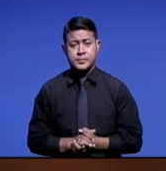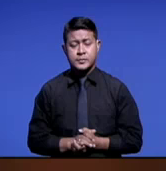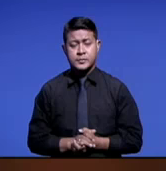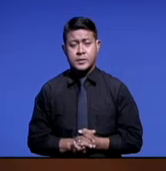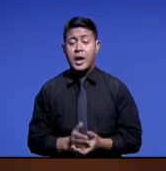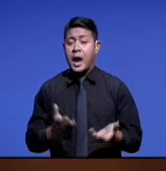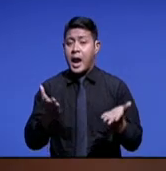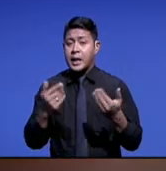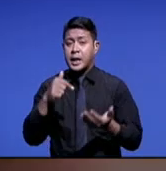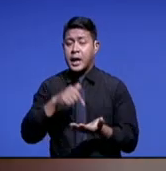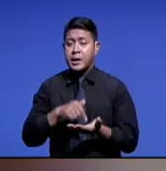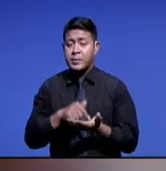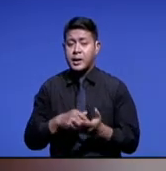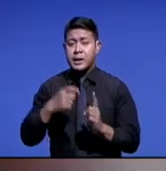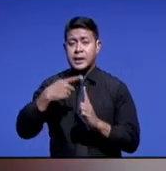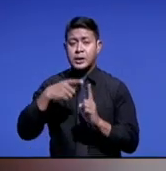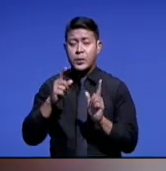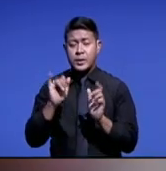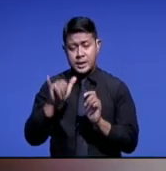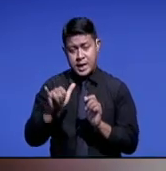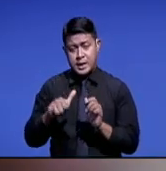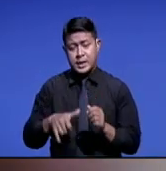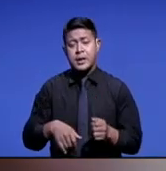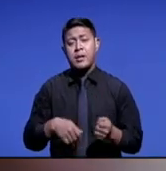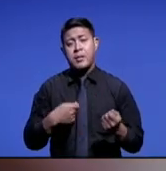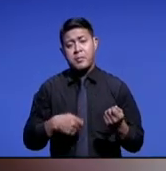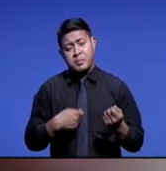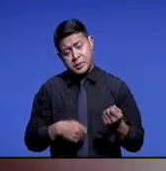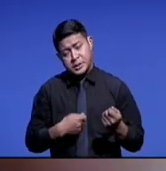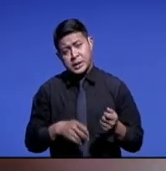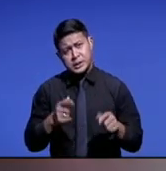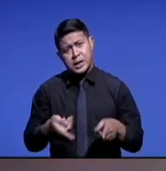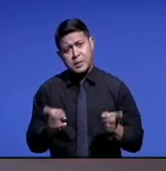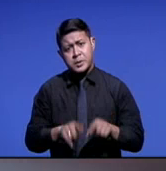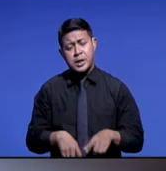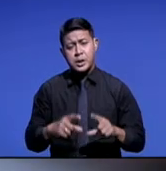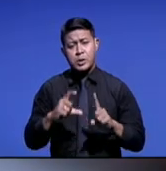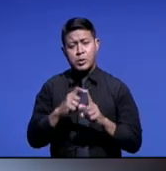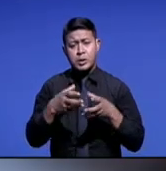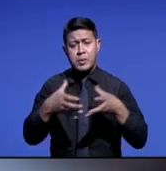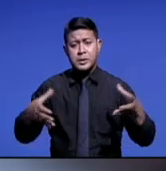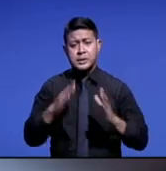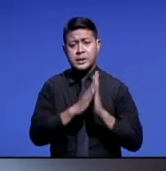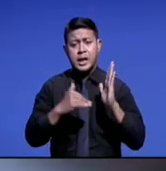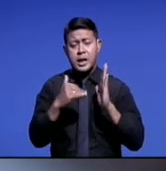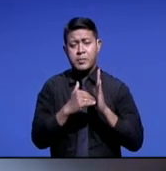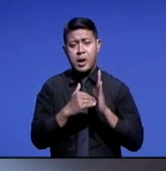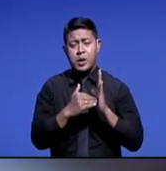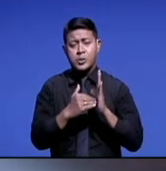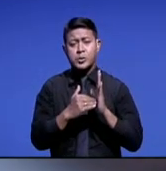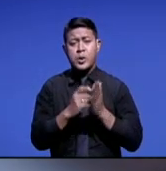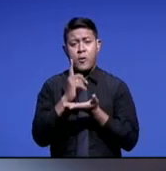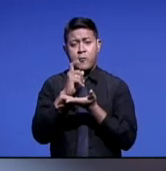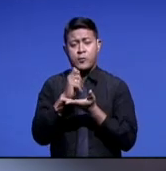Ajakan untuk memilih juga disuarakan oleh Tanto Yahya. Penyanyi yang kini menjadi duta besar Indonesia untuk Selandia Baru ini mengunggah fotonya bersama